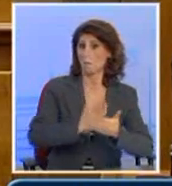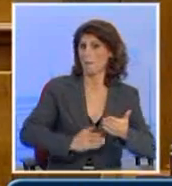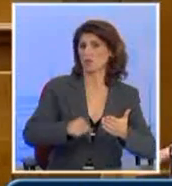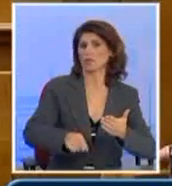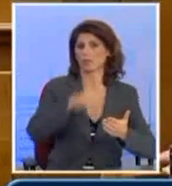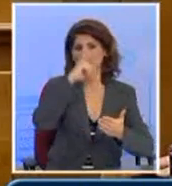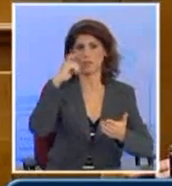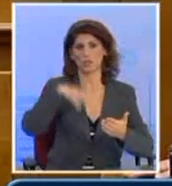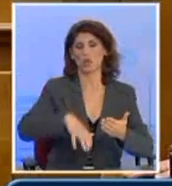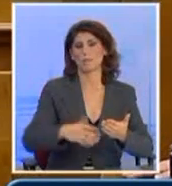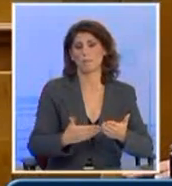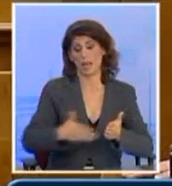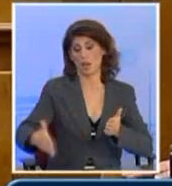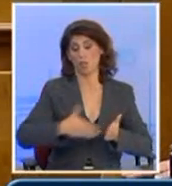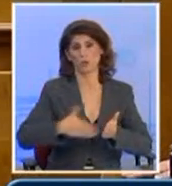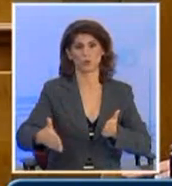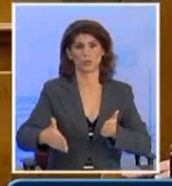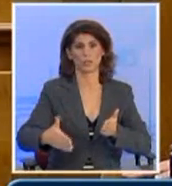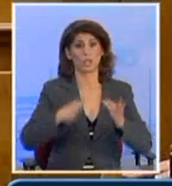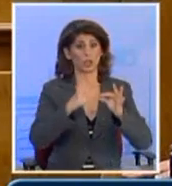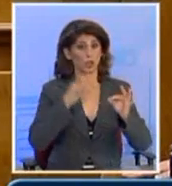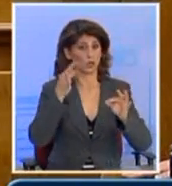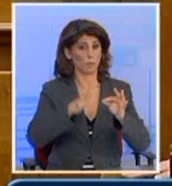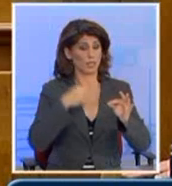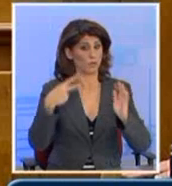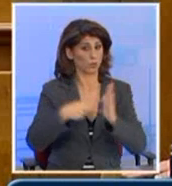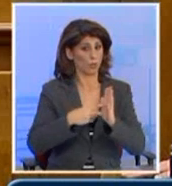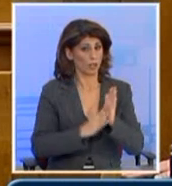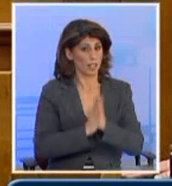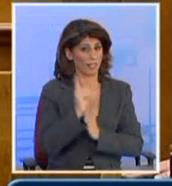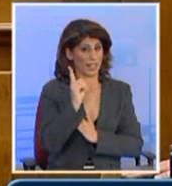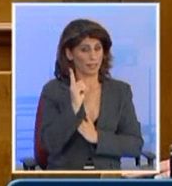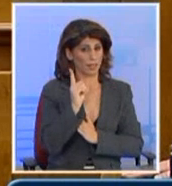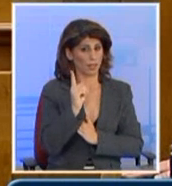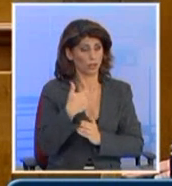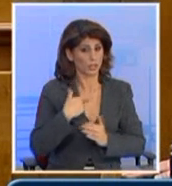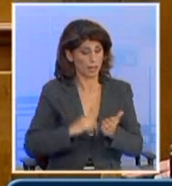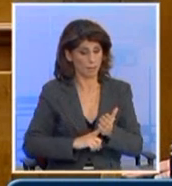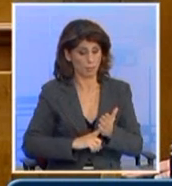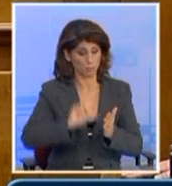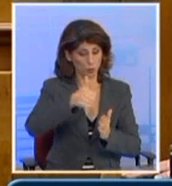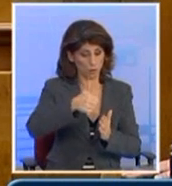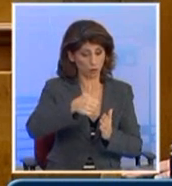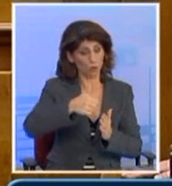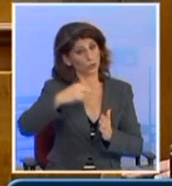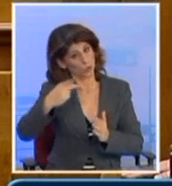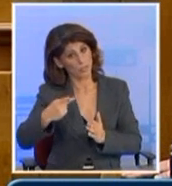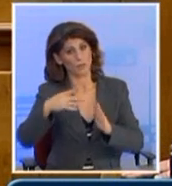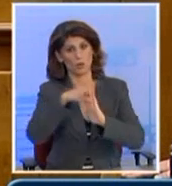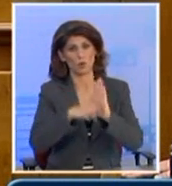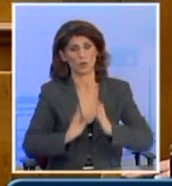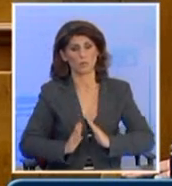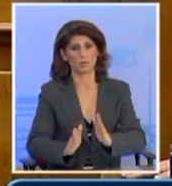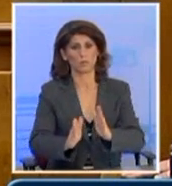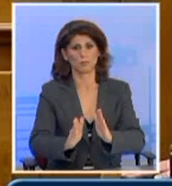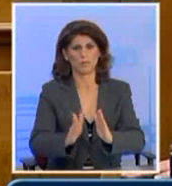δύσκολης περίοδου. Το Σεπτέμβριο του 2011, όταν έπρεπε να πάμε από το πρώτο στο δεύτερο πρόγραμμα,